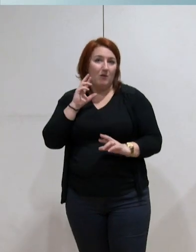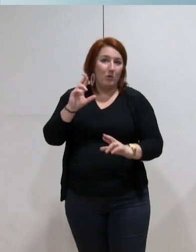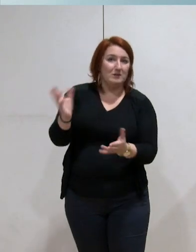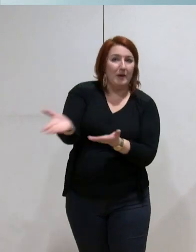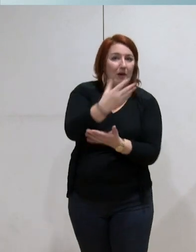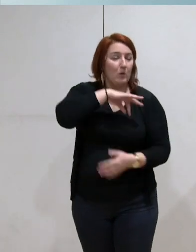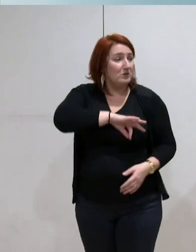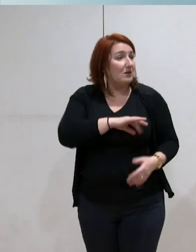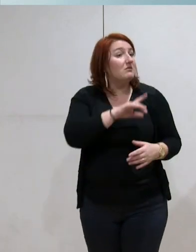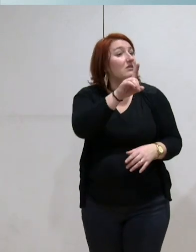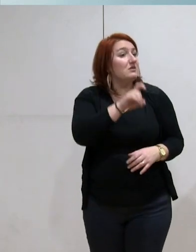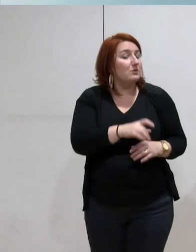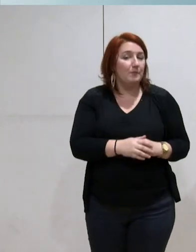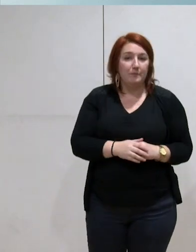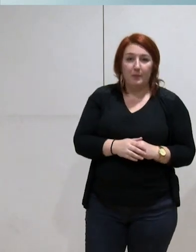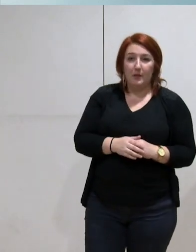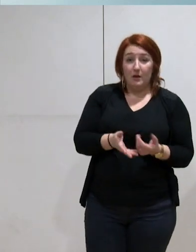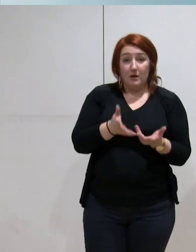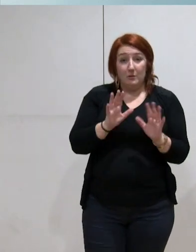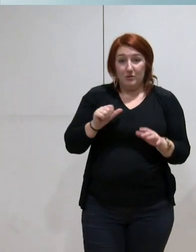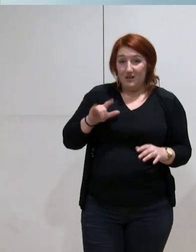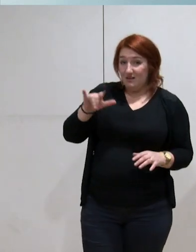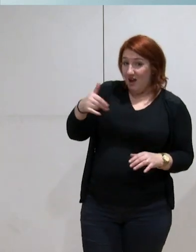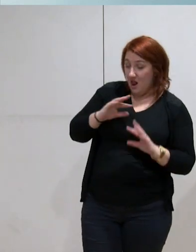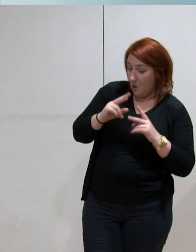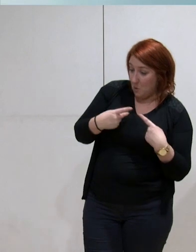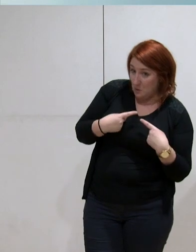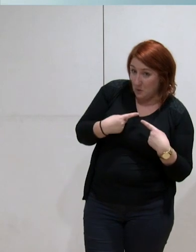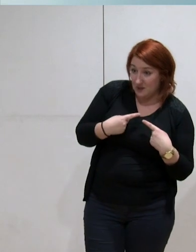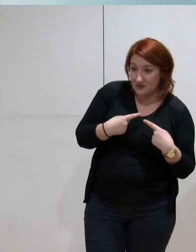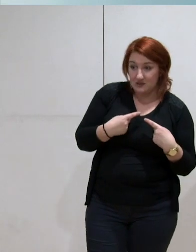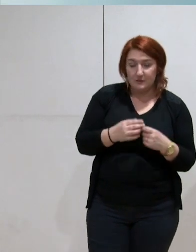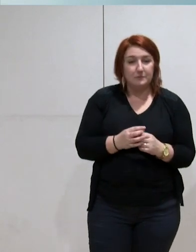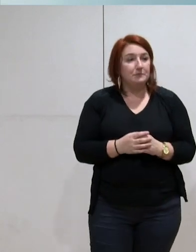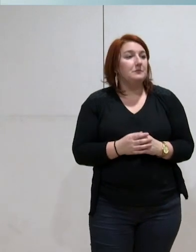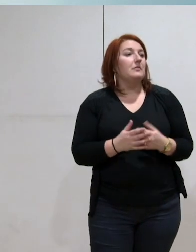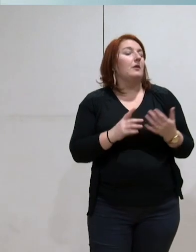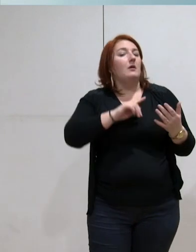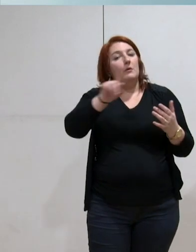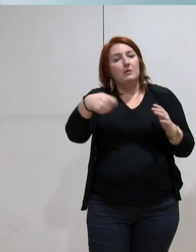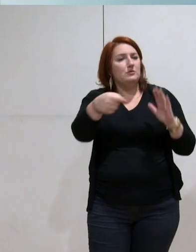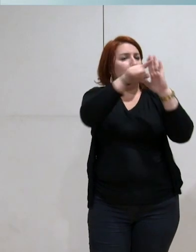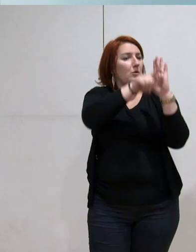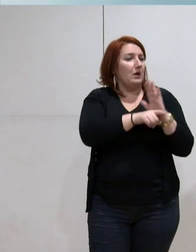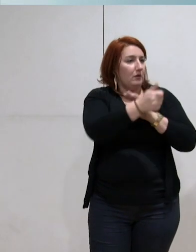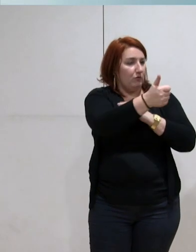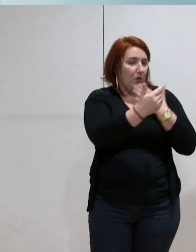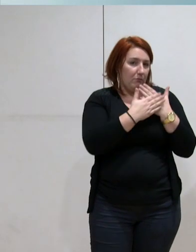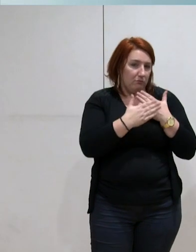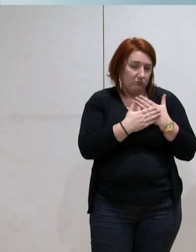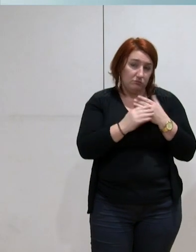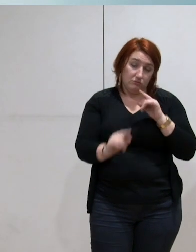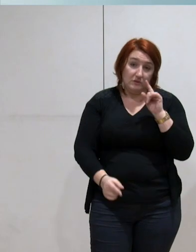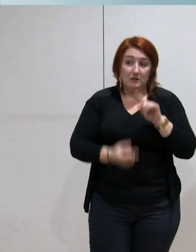merci alin si alin m autorise bon outre le cadre en lui-même comme vous l'avez rappel qui nous